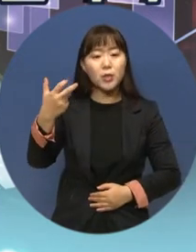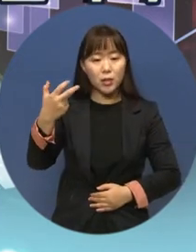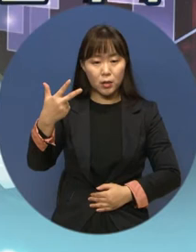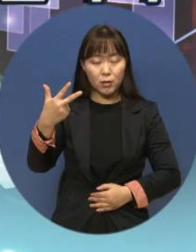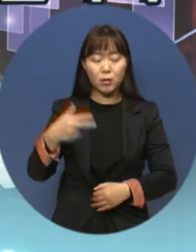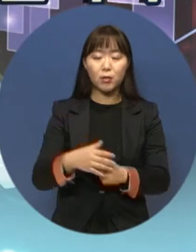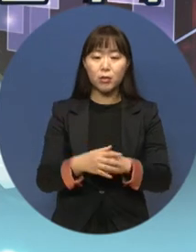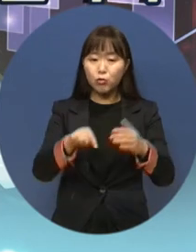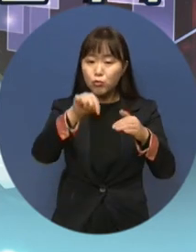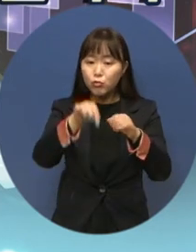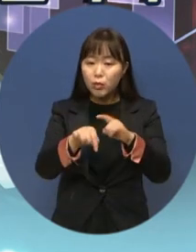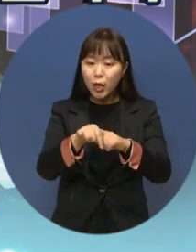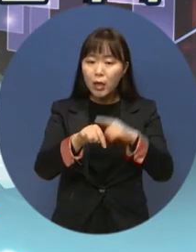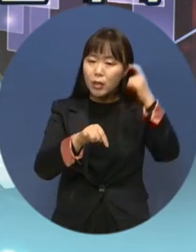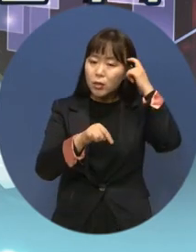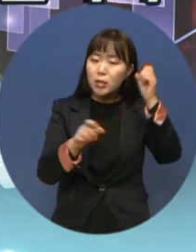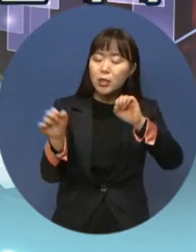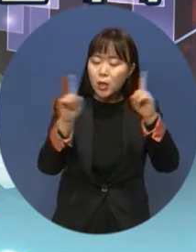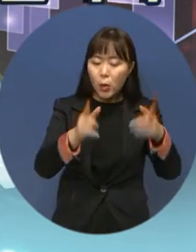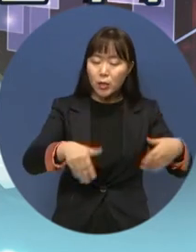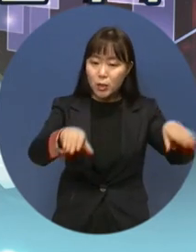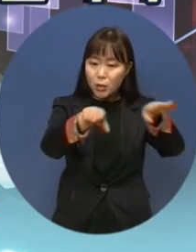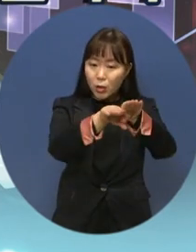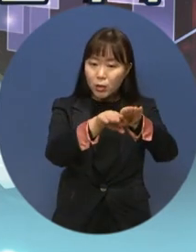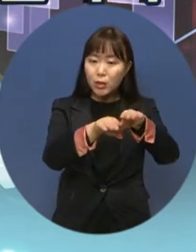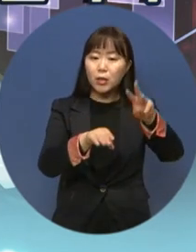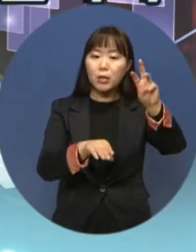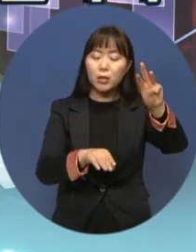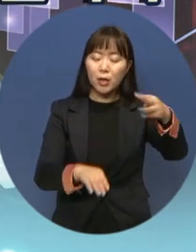2077개소인데 이 중 정신재활시설은